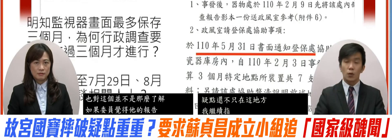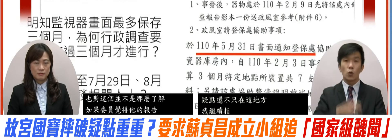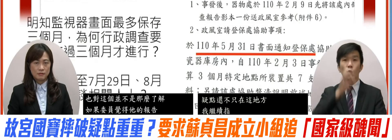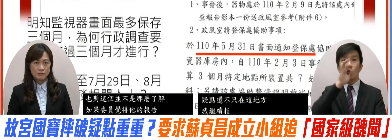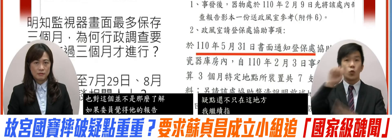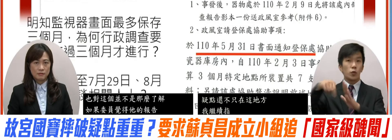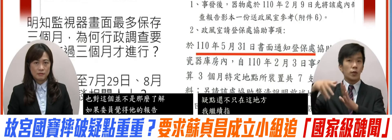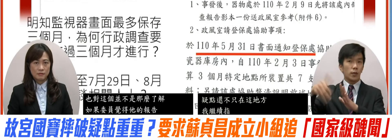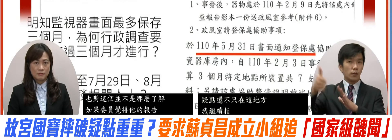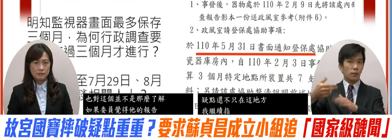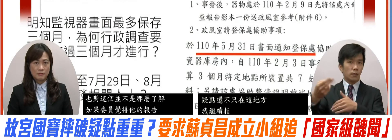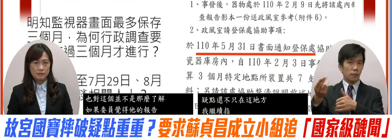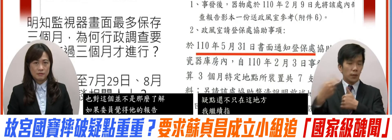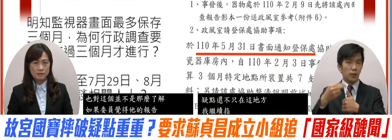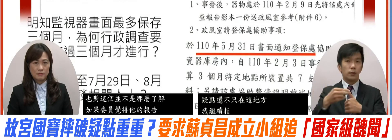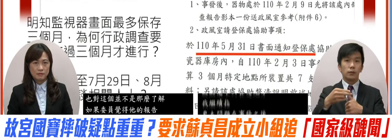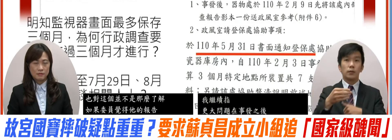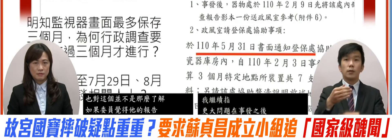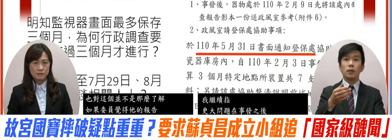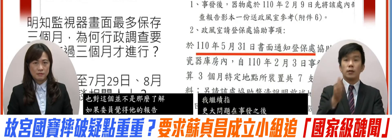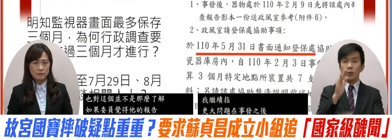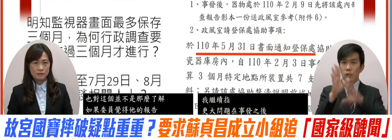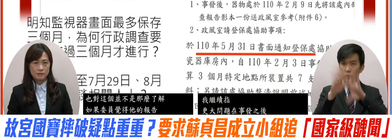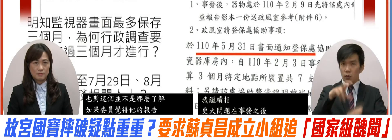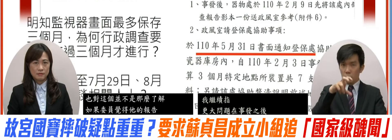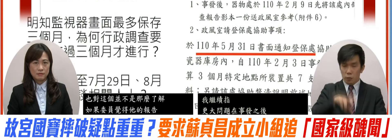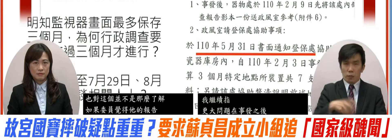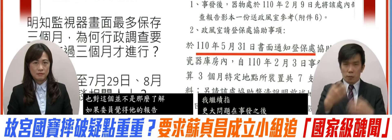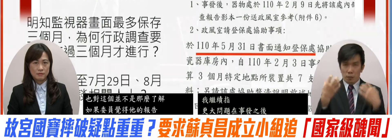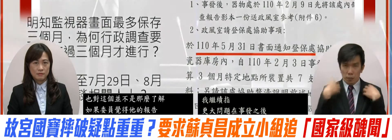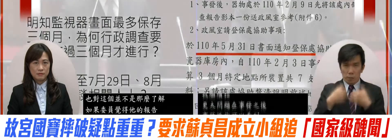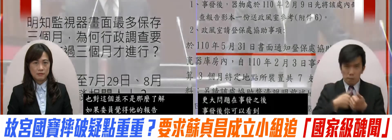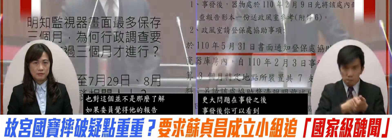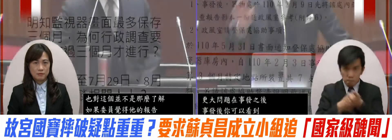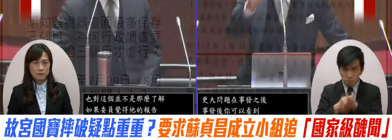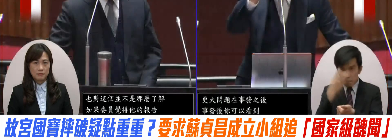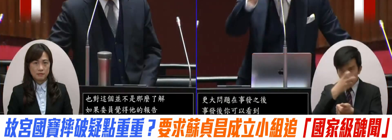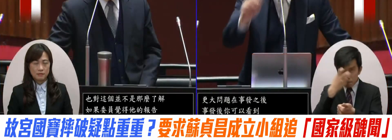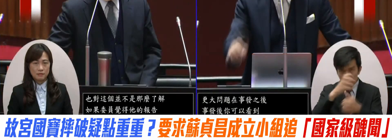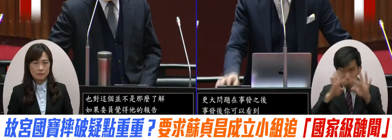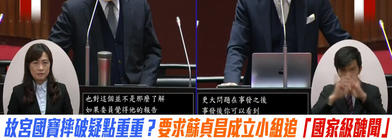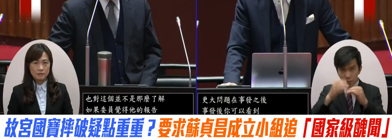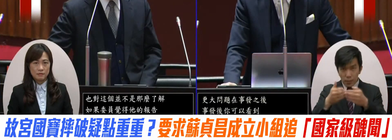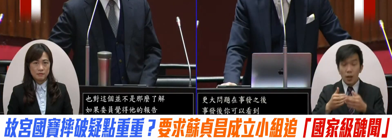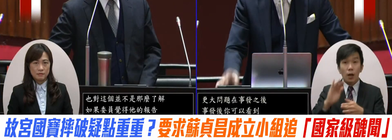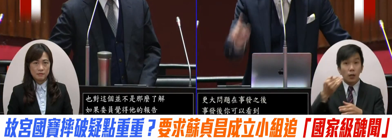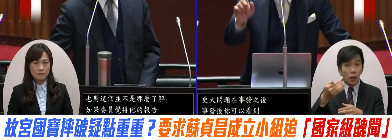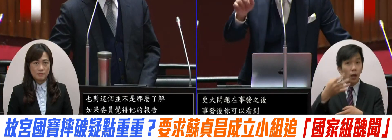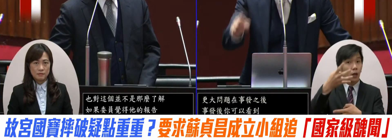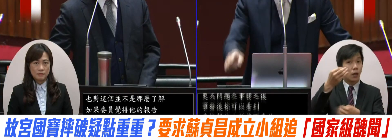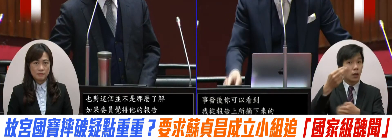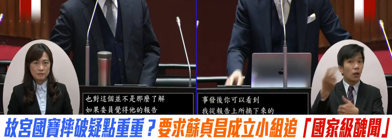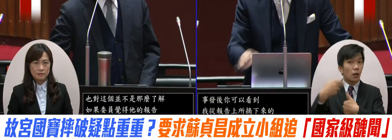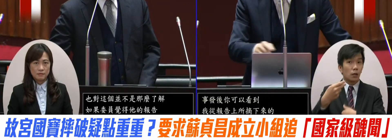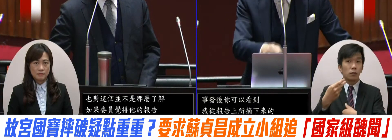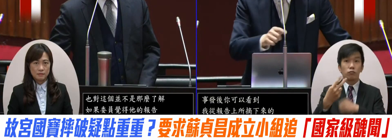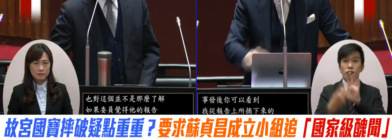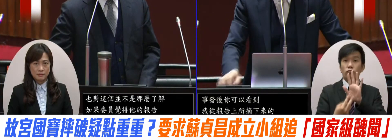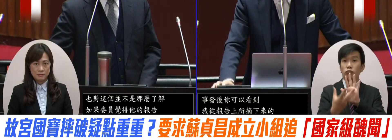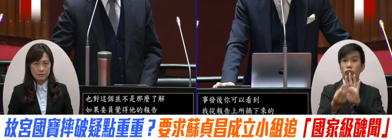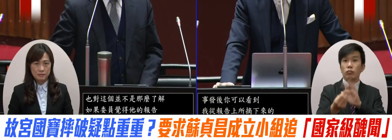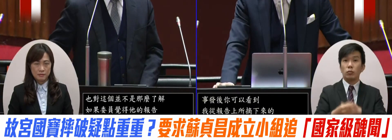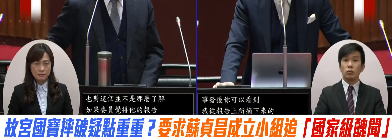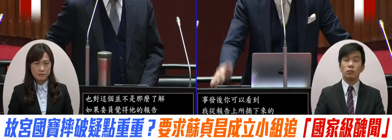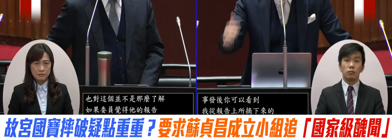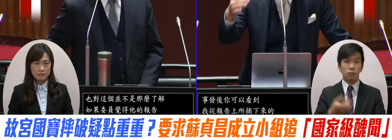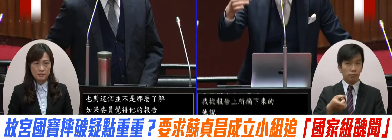长，交办政风室启动行政调查。这句话讲的没有错，可是他没有讲时间点。为什么没有讲时间点？请看底